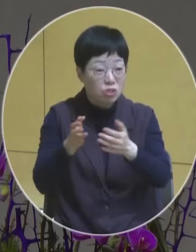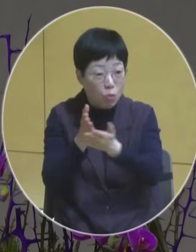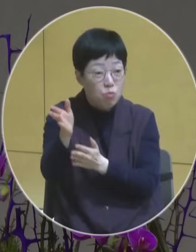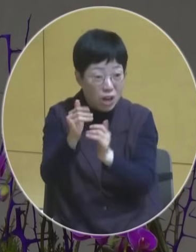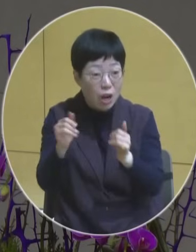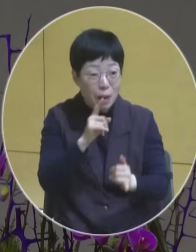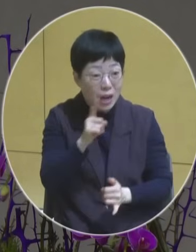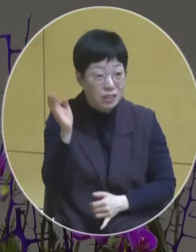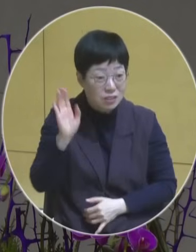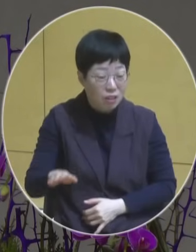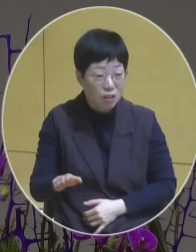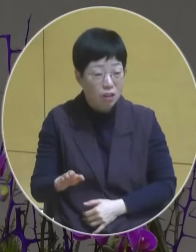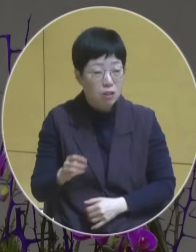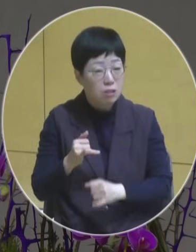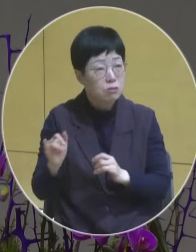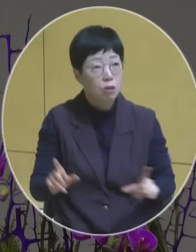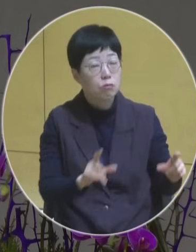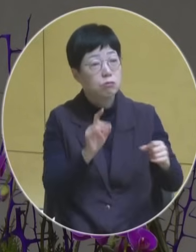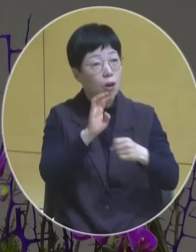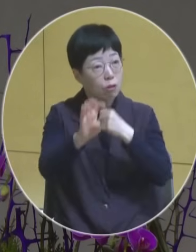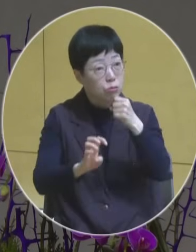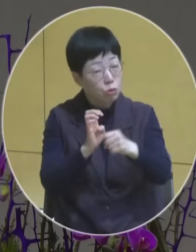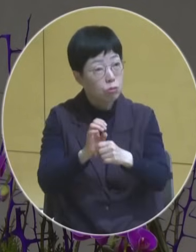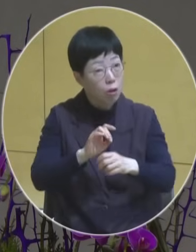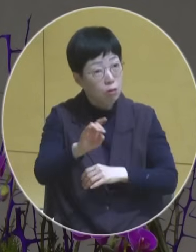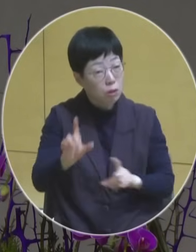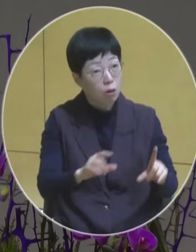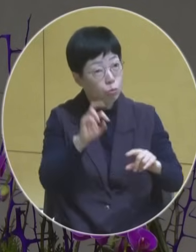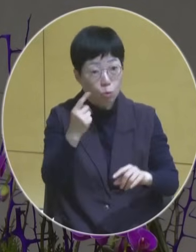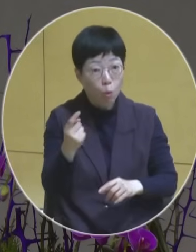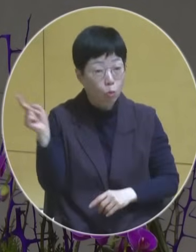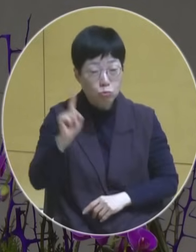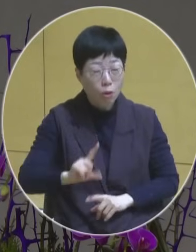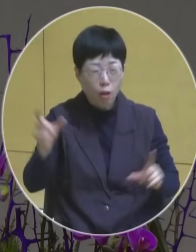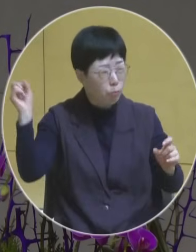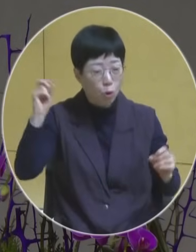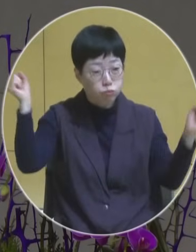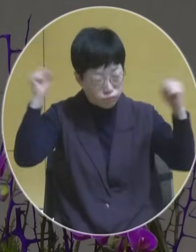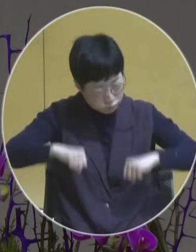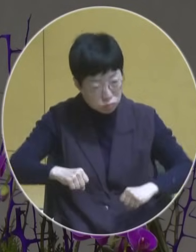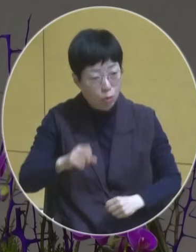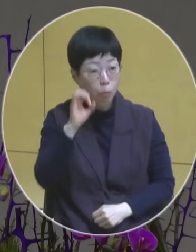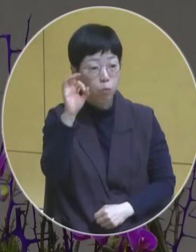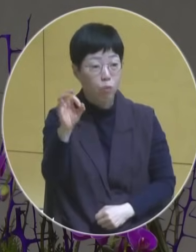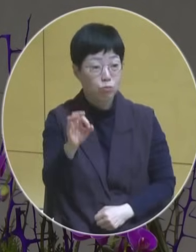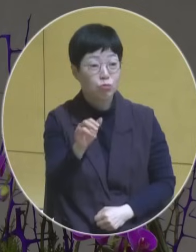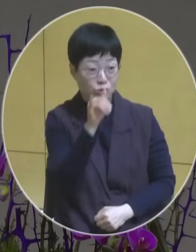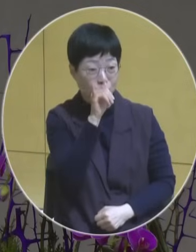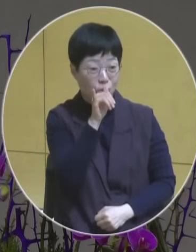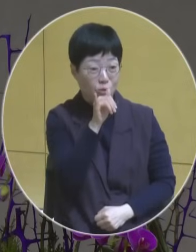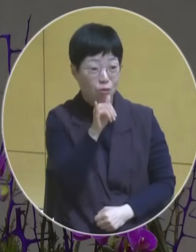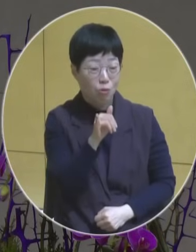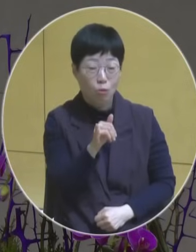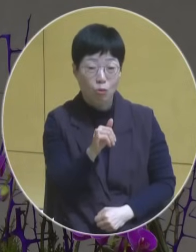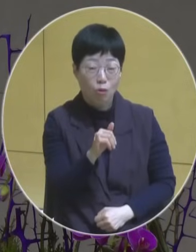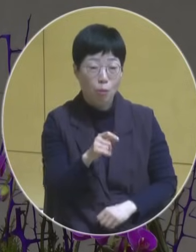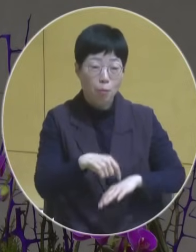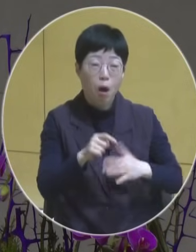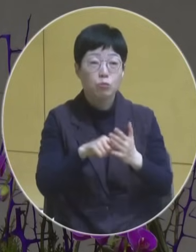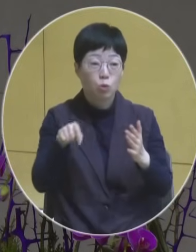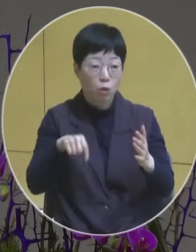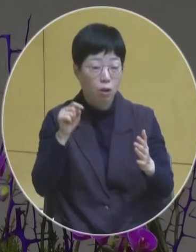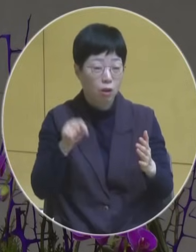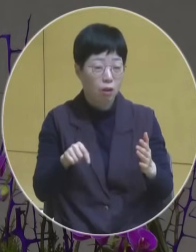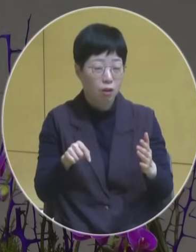그러는데 인생은 30년, 40년 살다가도 어느 날 갑자기 무너지는 경우를 많이 바라봅니다. 그러니까